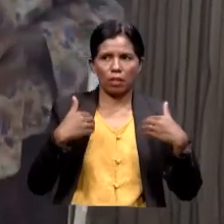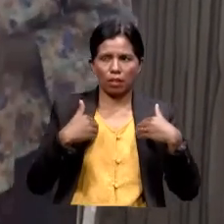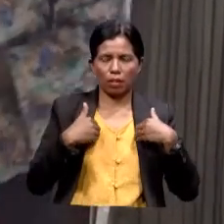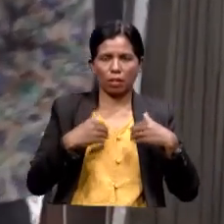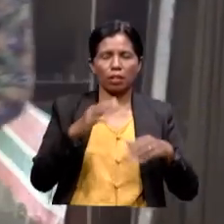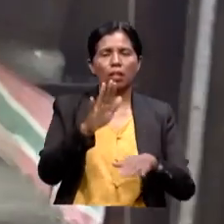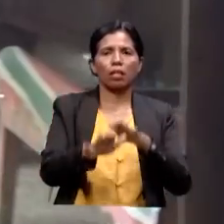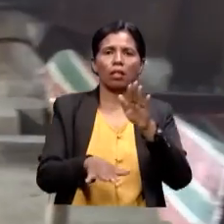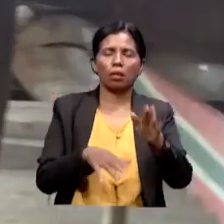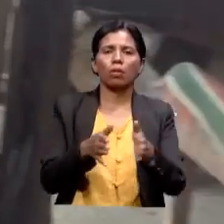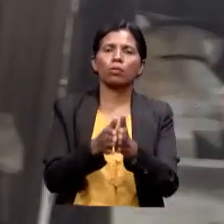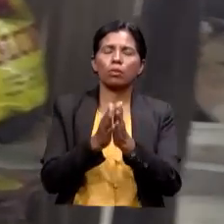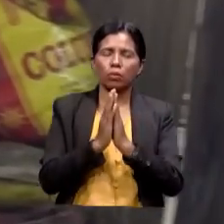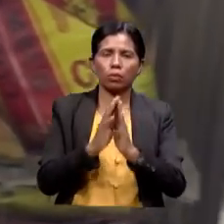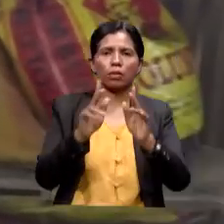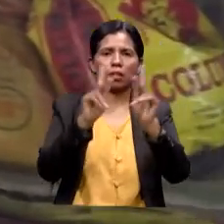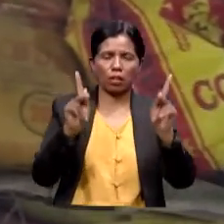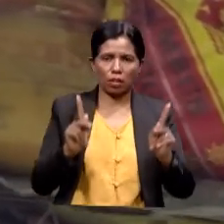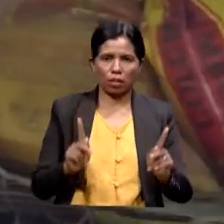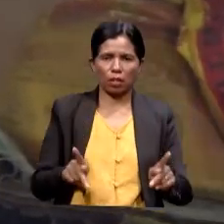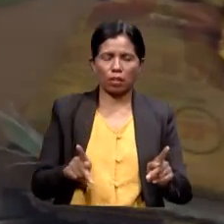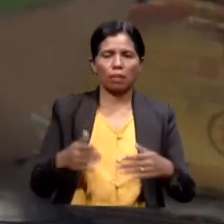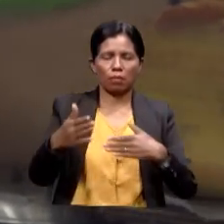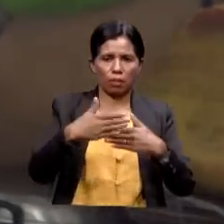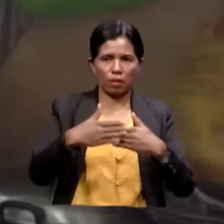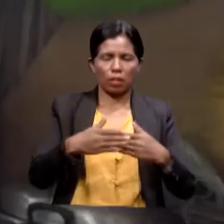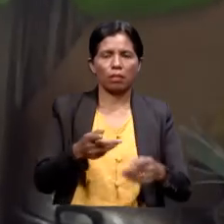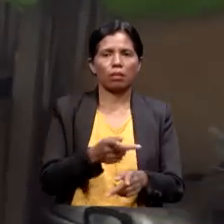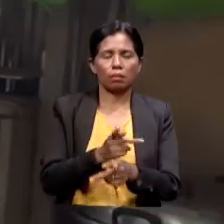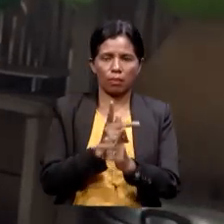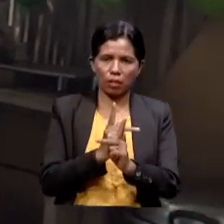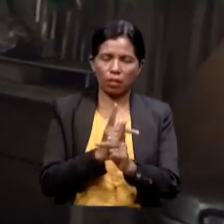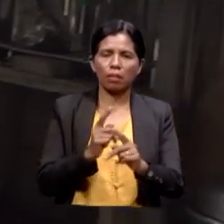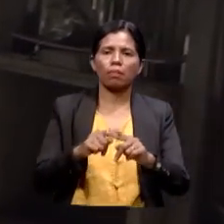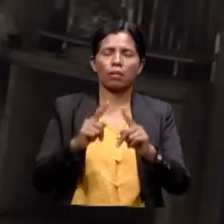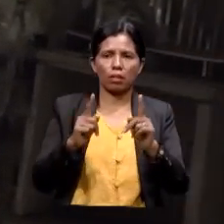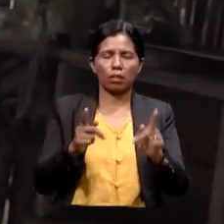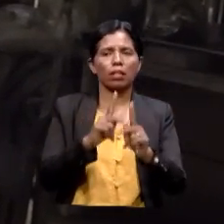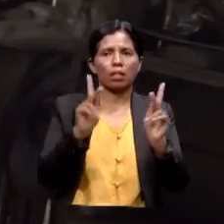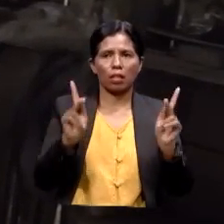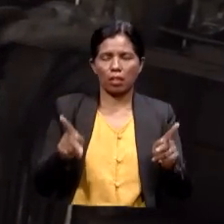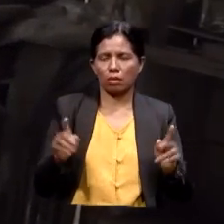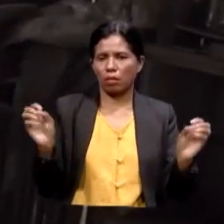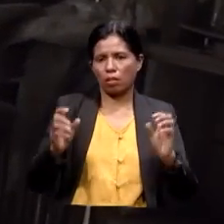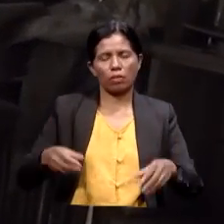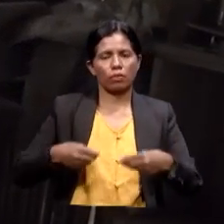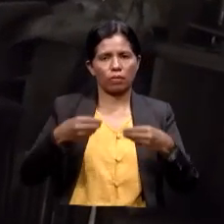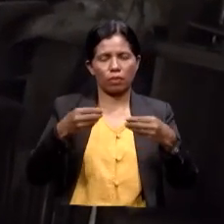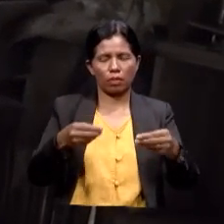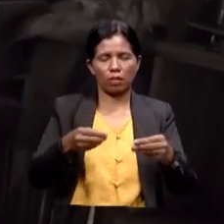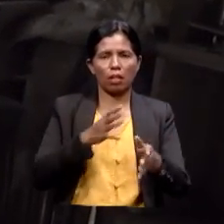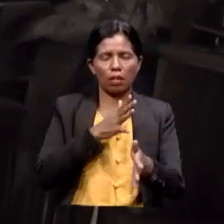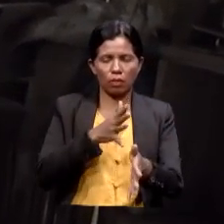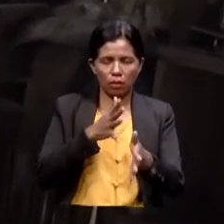o batana liman iha kios ke hira kebe besik atu debe. Banyira kios ke nain sira la fo. Avu